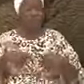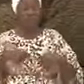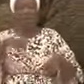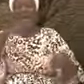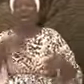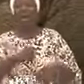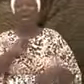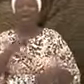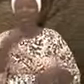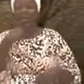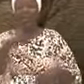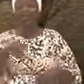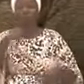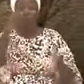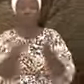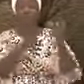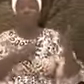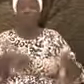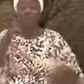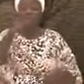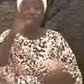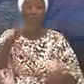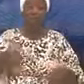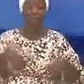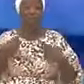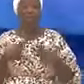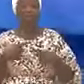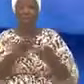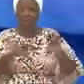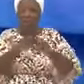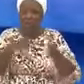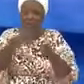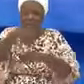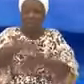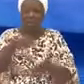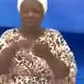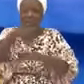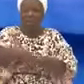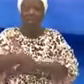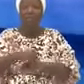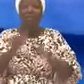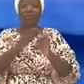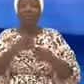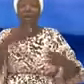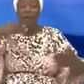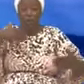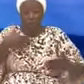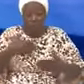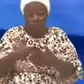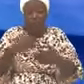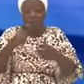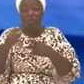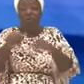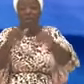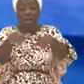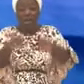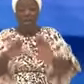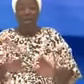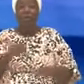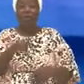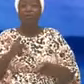grenades yeux tu vivras même ce soit ce soir c'est cher près de la tombe